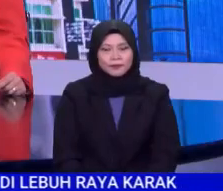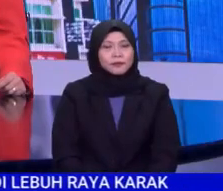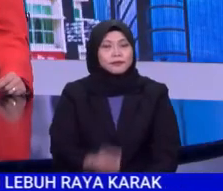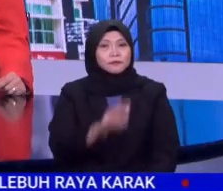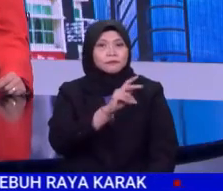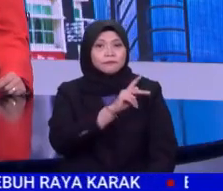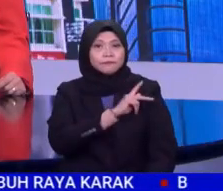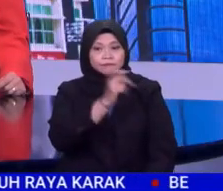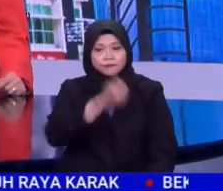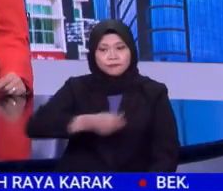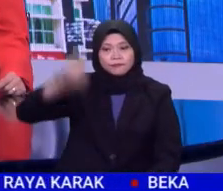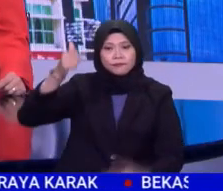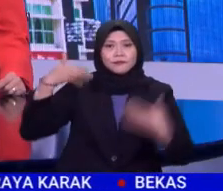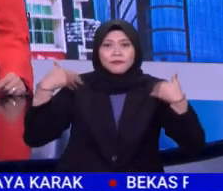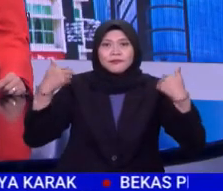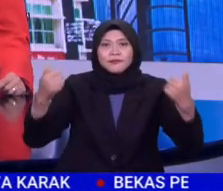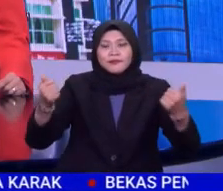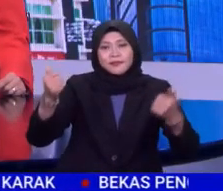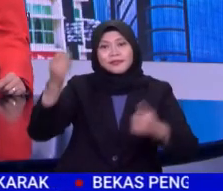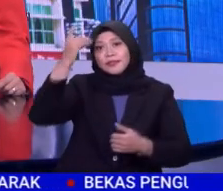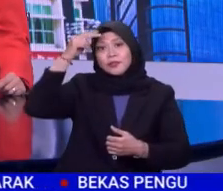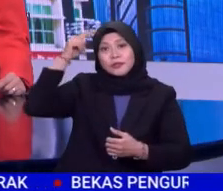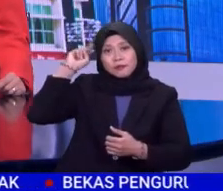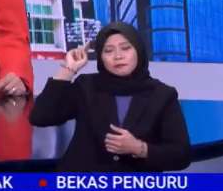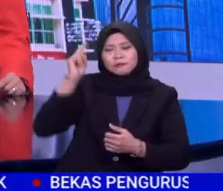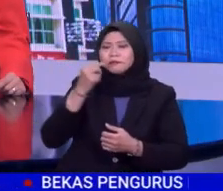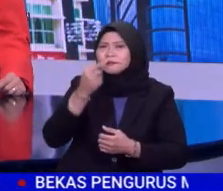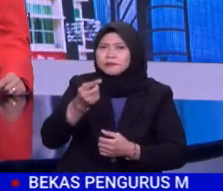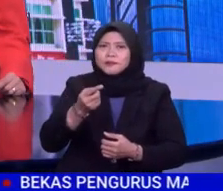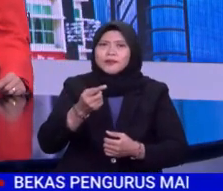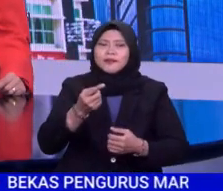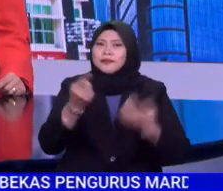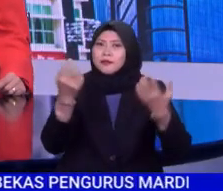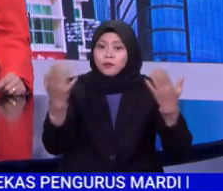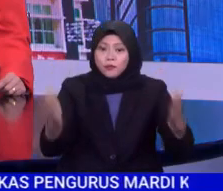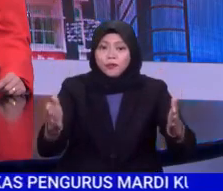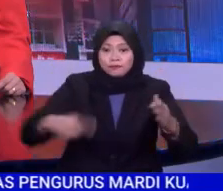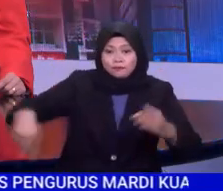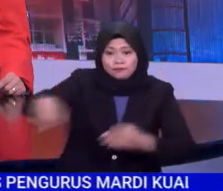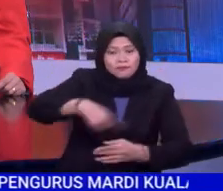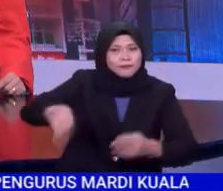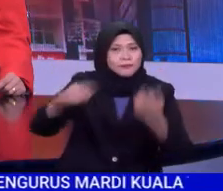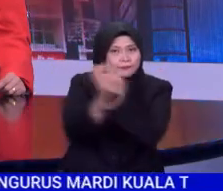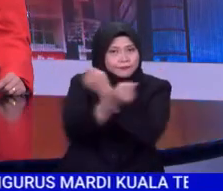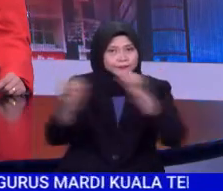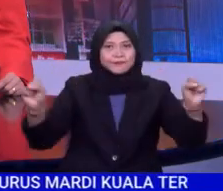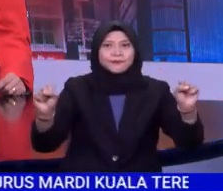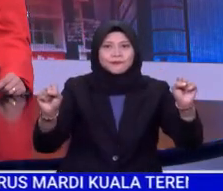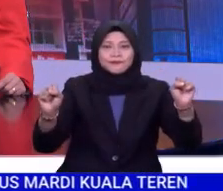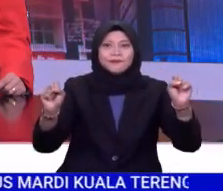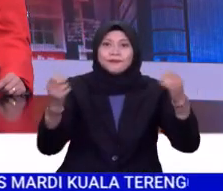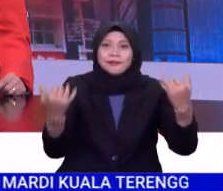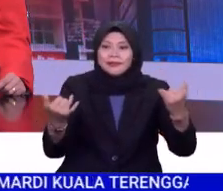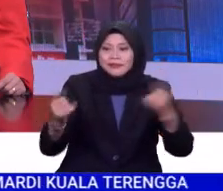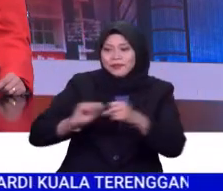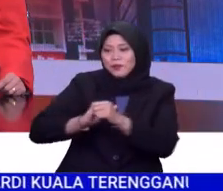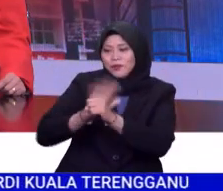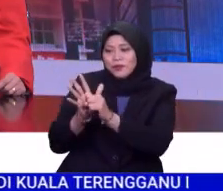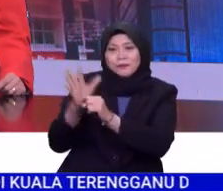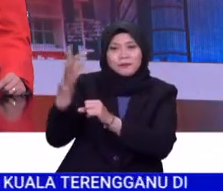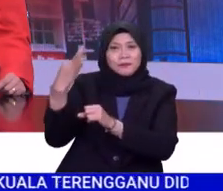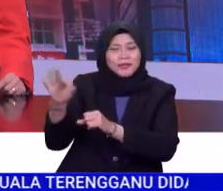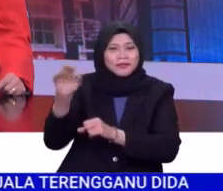Ketua Pengarah Kesihatan Tan Sri Dr. Noe Syam Abdullah meminta orang ramai bersedia untuk menghadapi gelombang